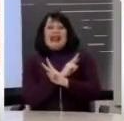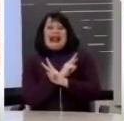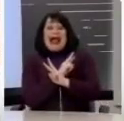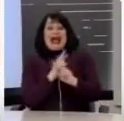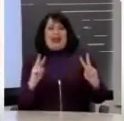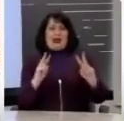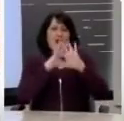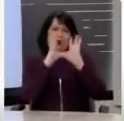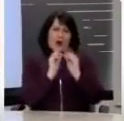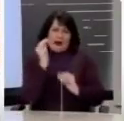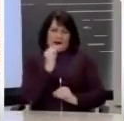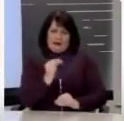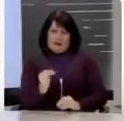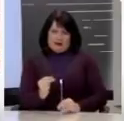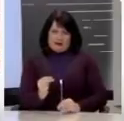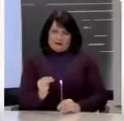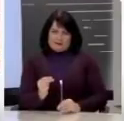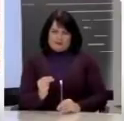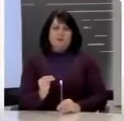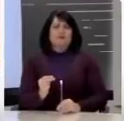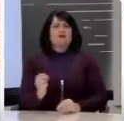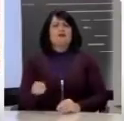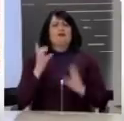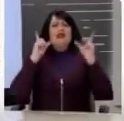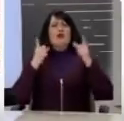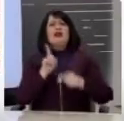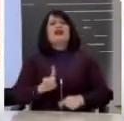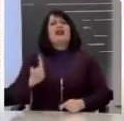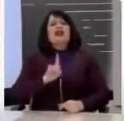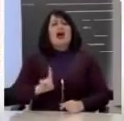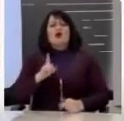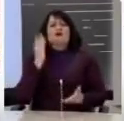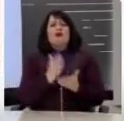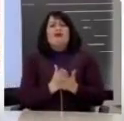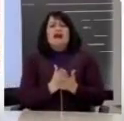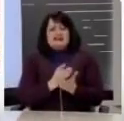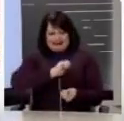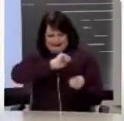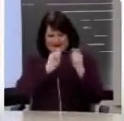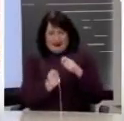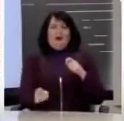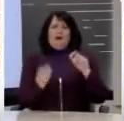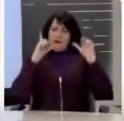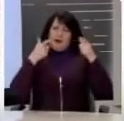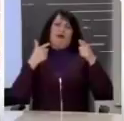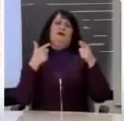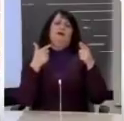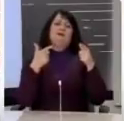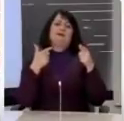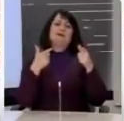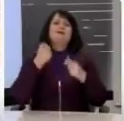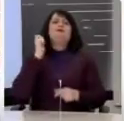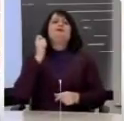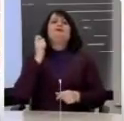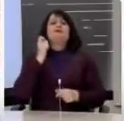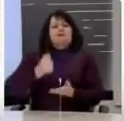τα πράγματα, οι αξιωματικοί αντιπολίτες του κ. Μητσοτάκης έχουν επιλέξει να μεταμορφώσουν τη Νέα Δημοκρατία στον πολιτικό